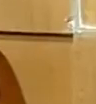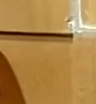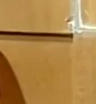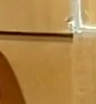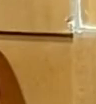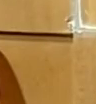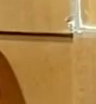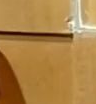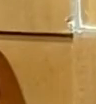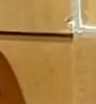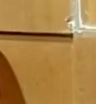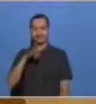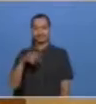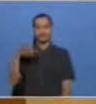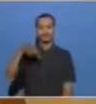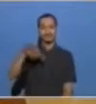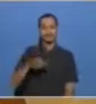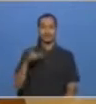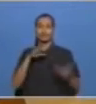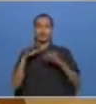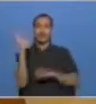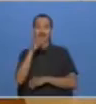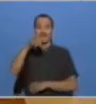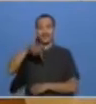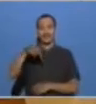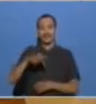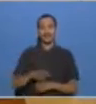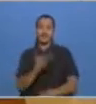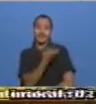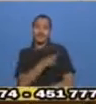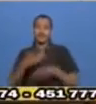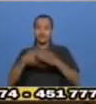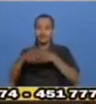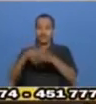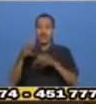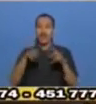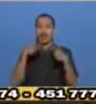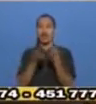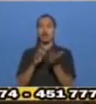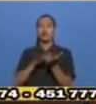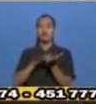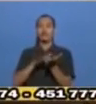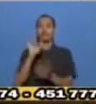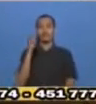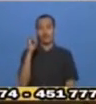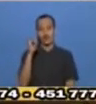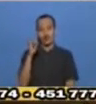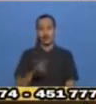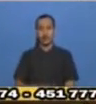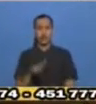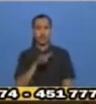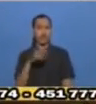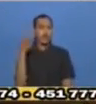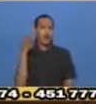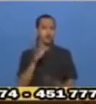Anda bersama kami tentunya dalam bincang hari ini pelaksanaan vaksinasi COVID-19 bagi kelompok rentan di daerah istimewa Yogyakarta, masih bersama dengan Ibu